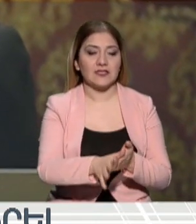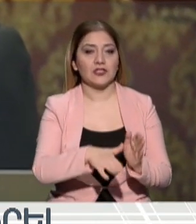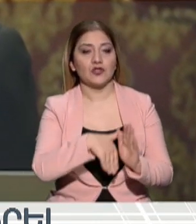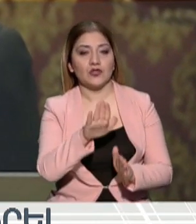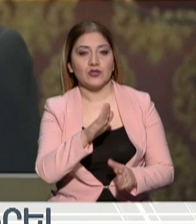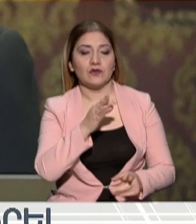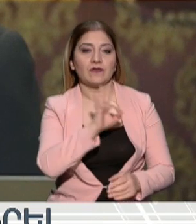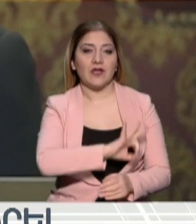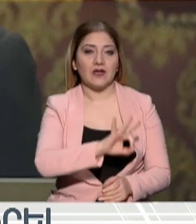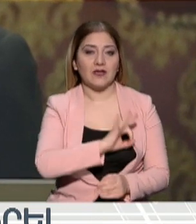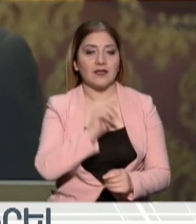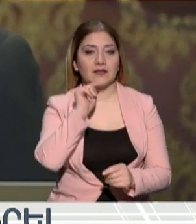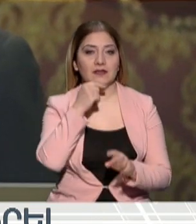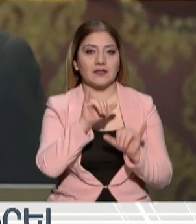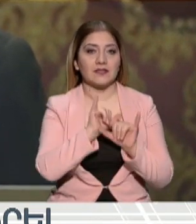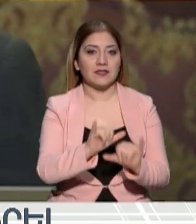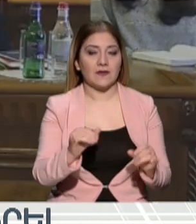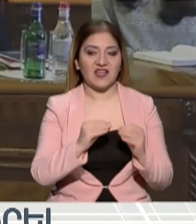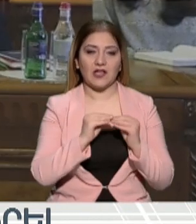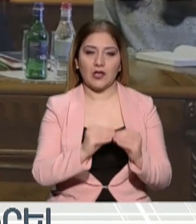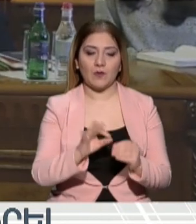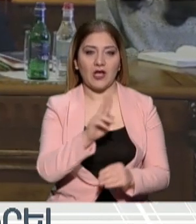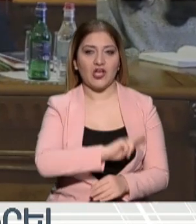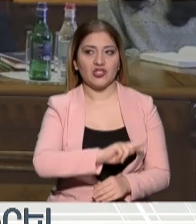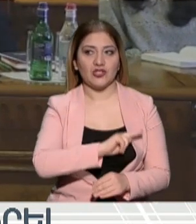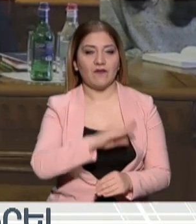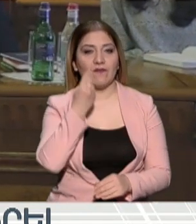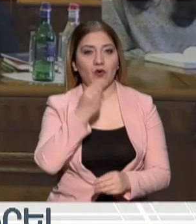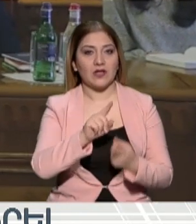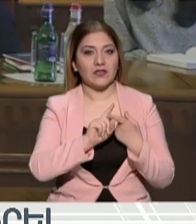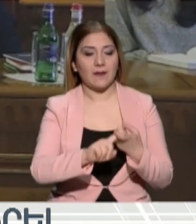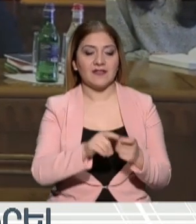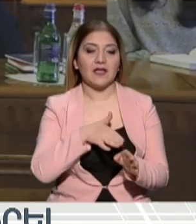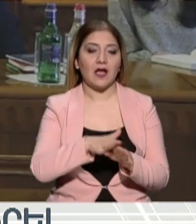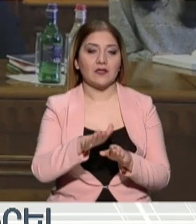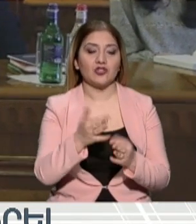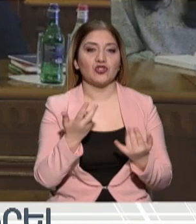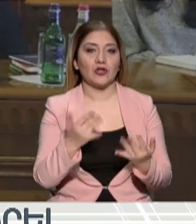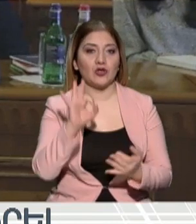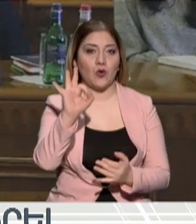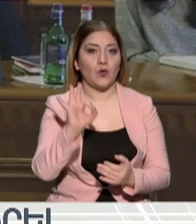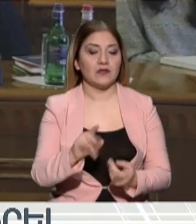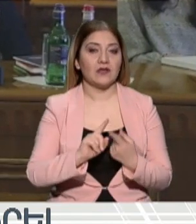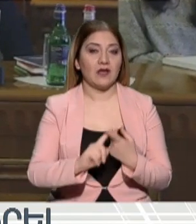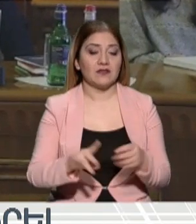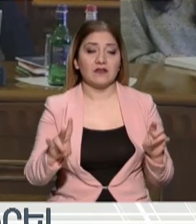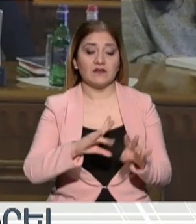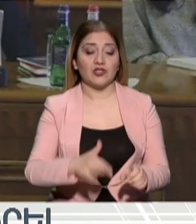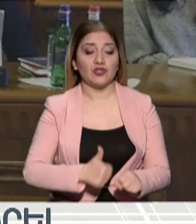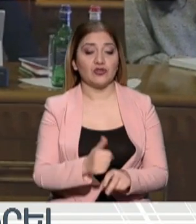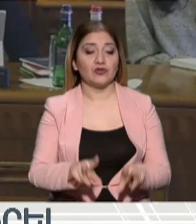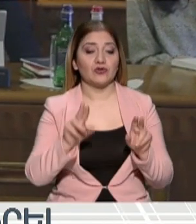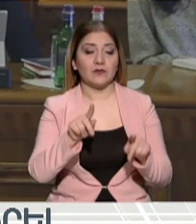ծախսարդյունավետության, տնտեսական զարգացման և ֆինանսական կայունության համար աշխատանքների որակից ու կատարողական։ Վարչապետի խոսքով այս